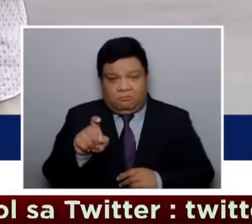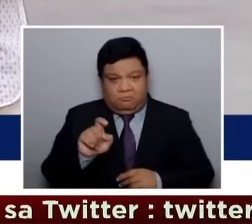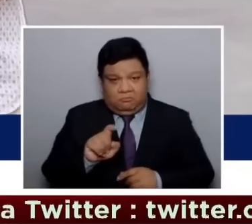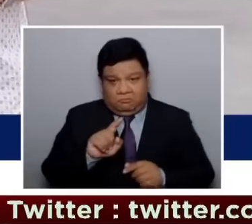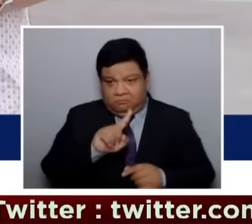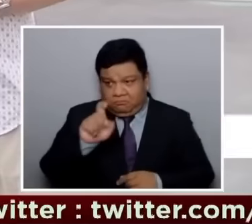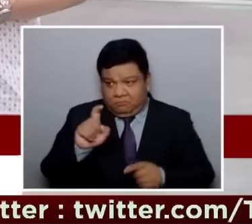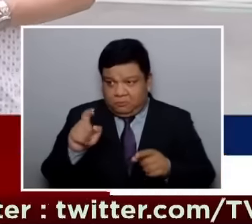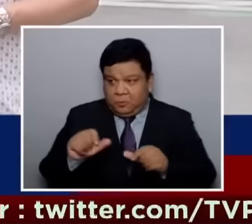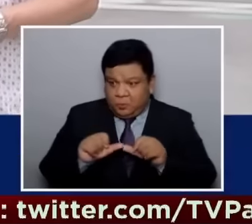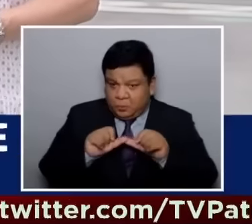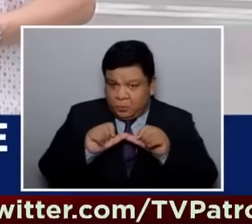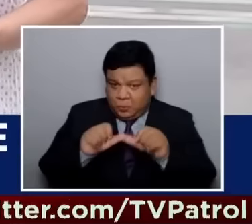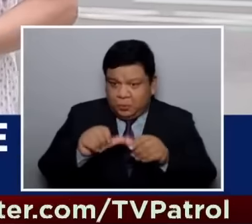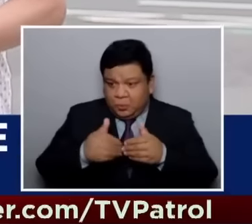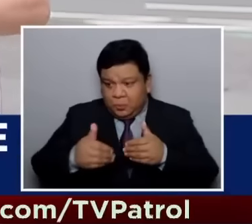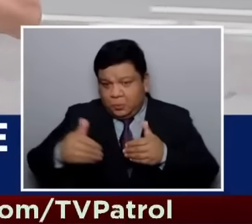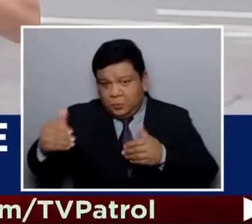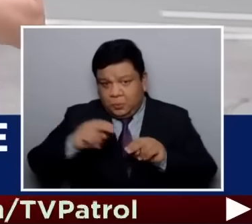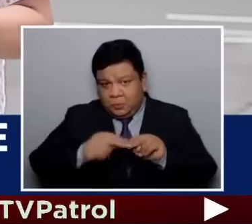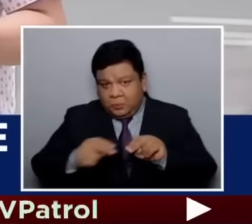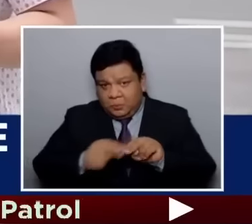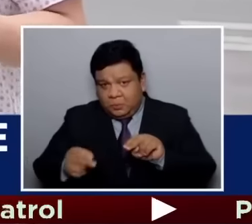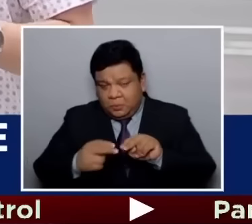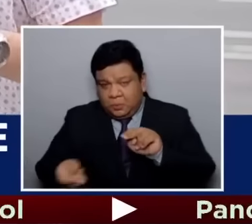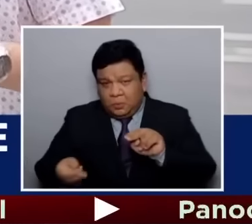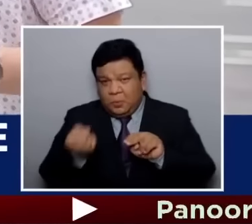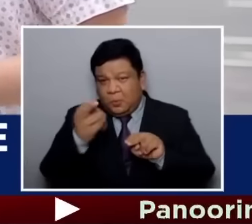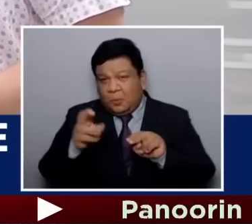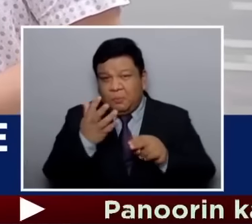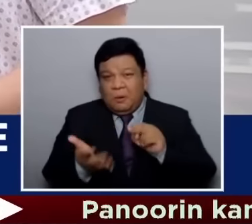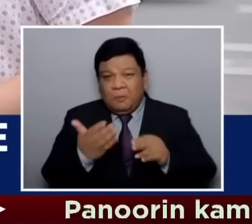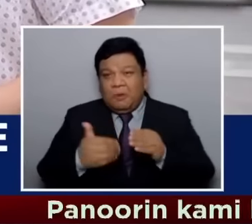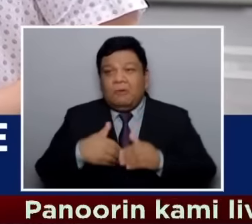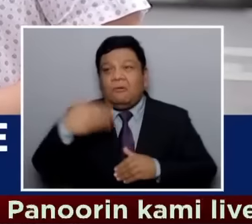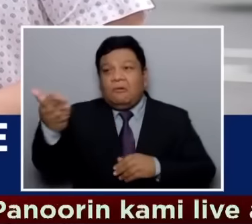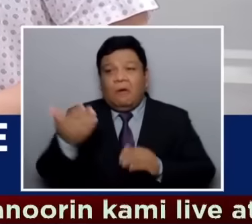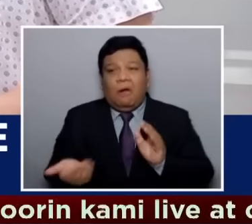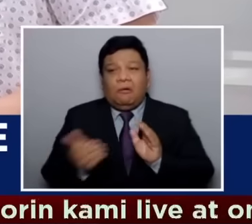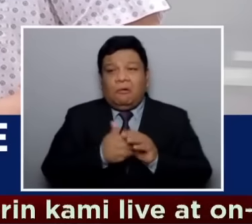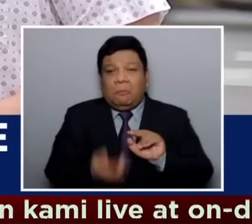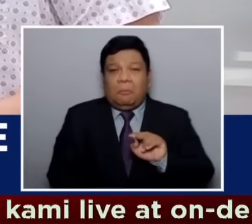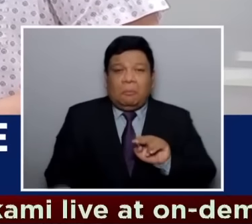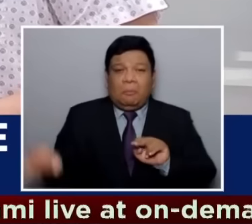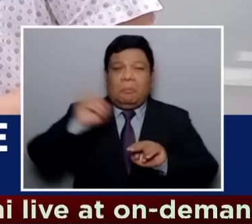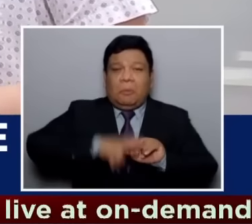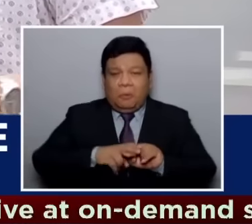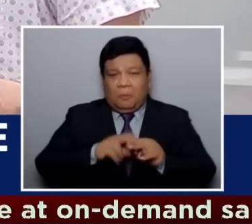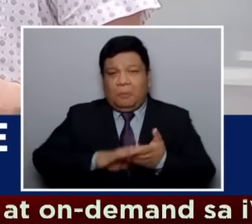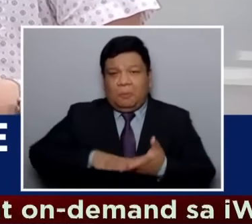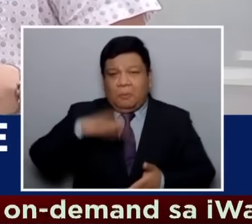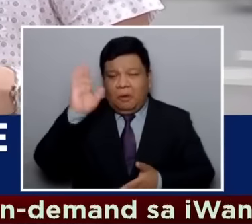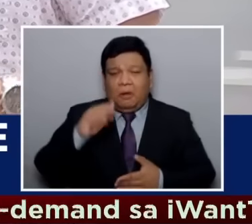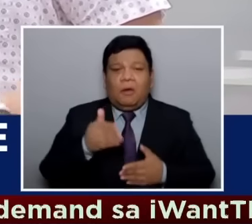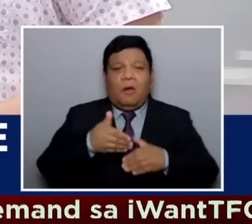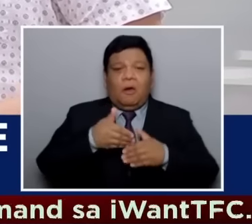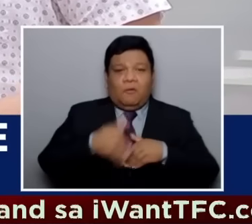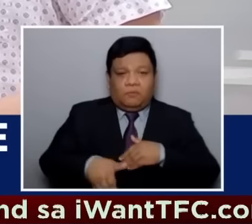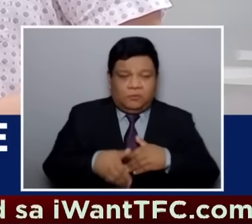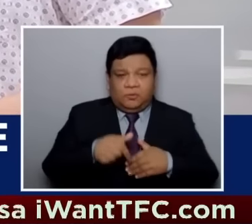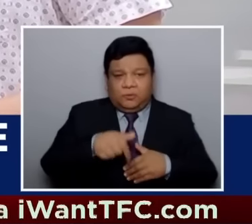rollback sa mga susunod na linggo? O babawi at mamamayagpag na naman ang mga oil price hike pagkatapos ng